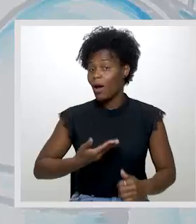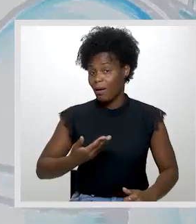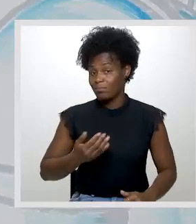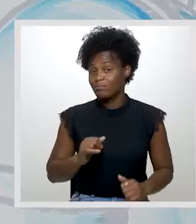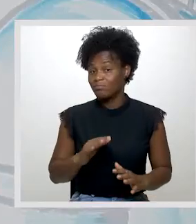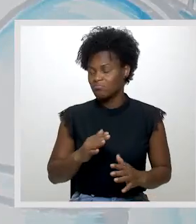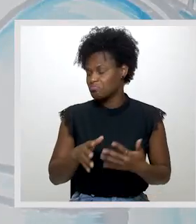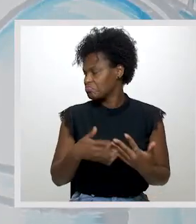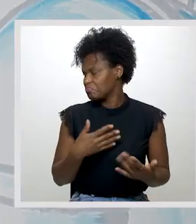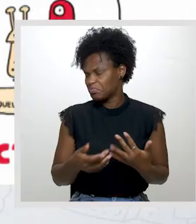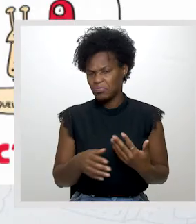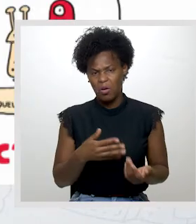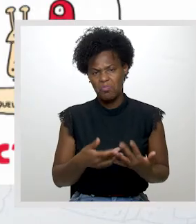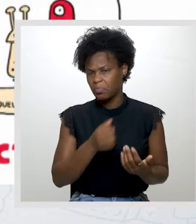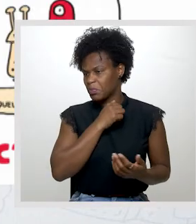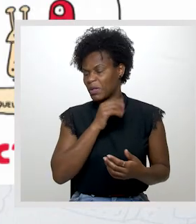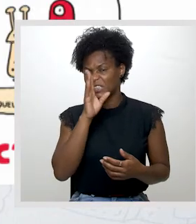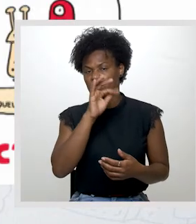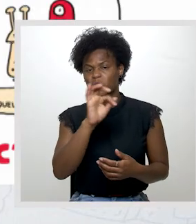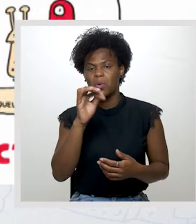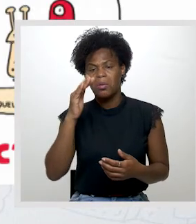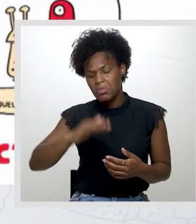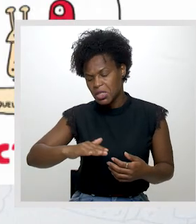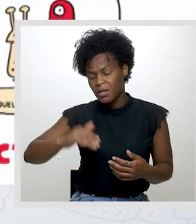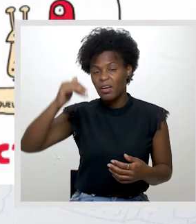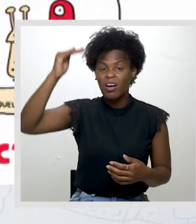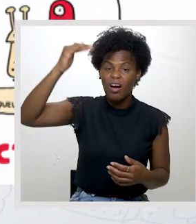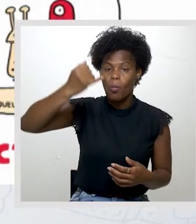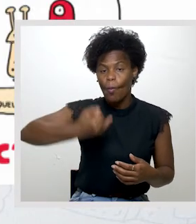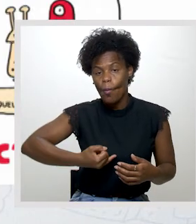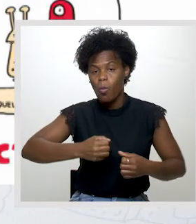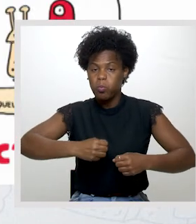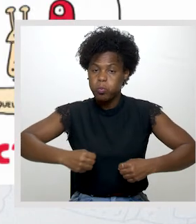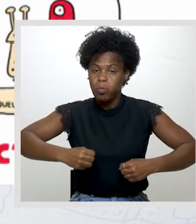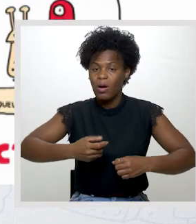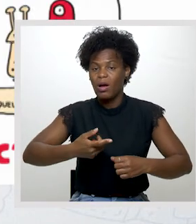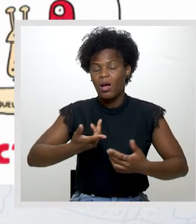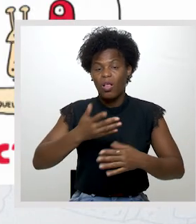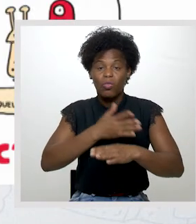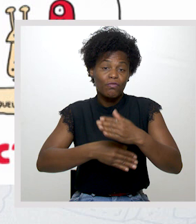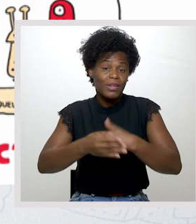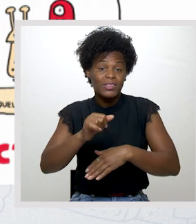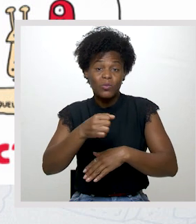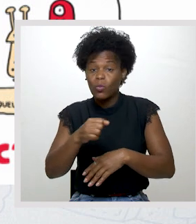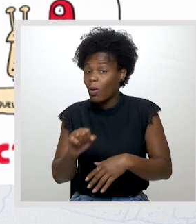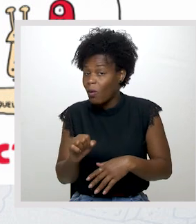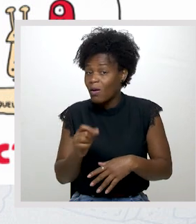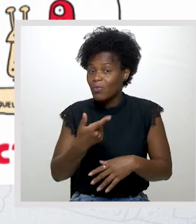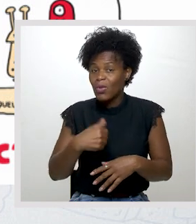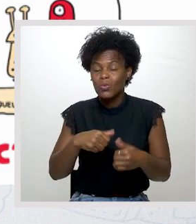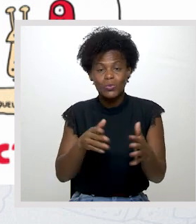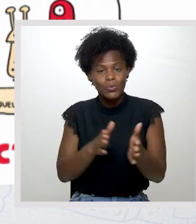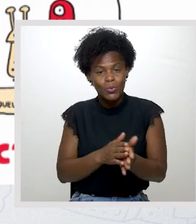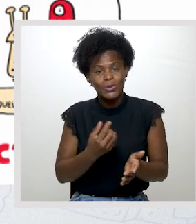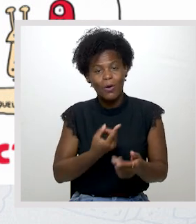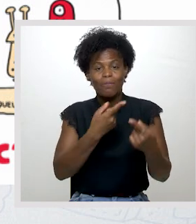droit. Peu importe si tu es petit ou grand, maigre ou gros, handicapé ou pas, nous